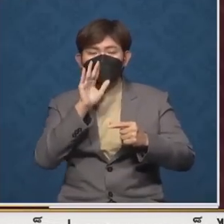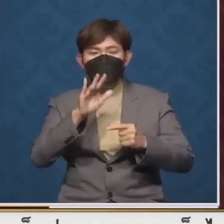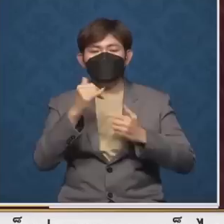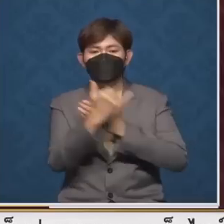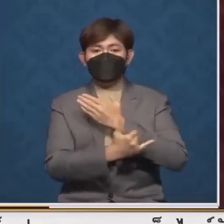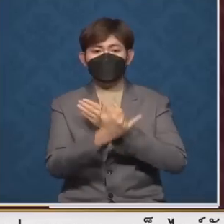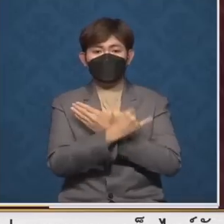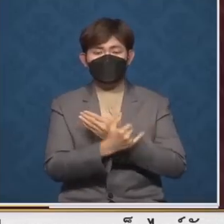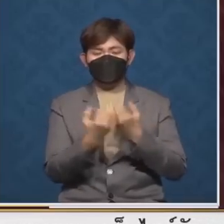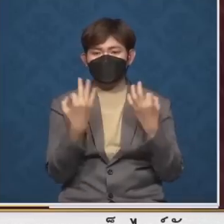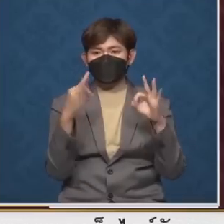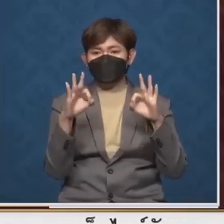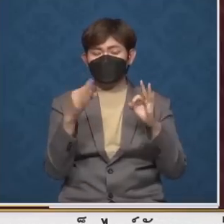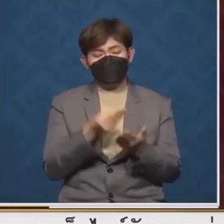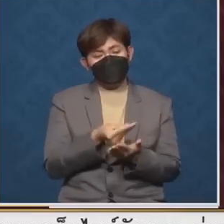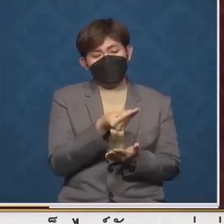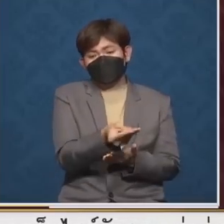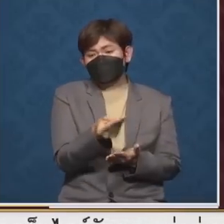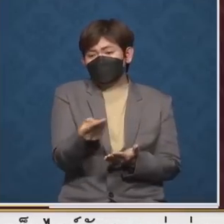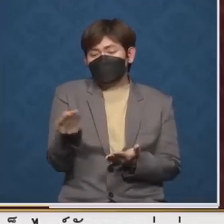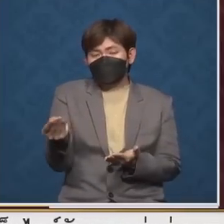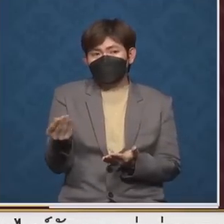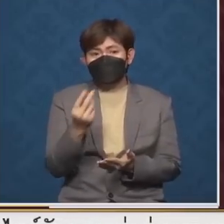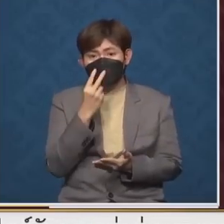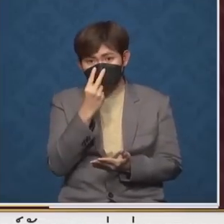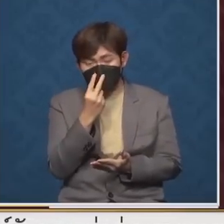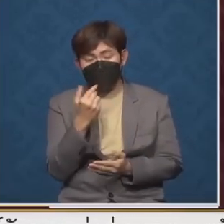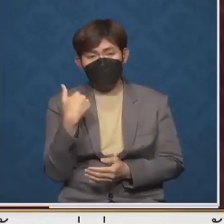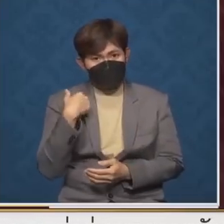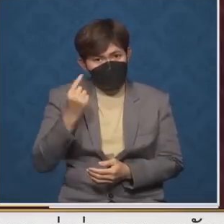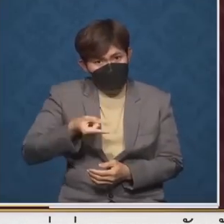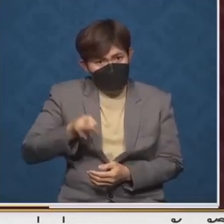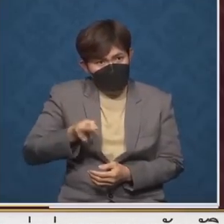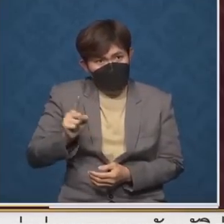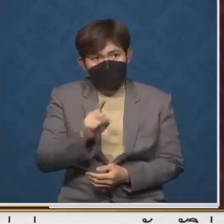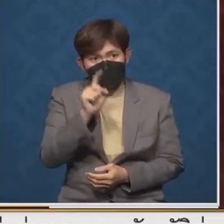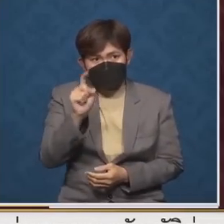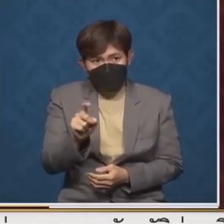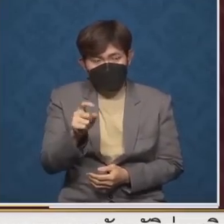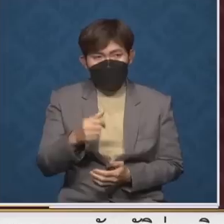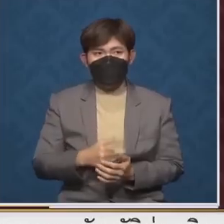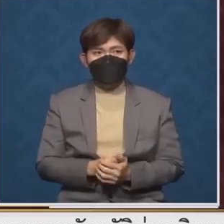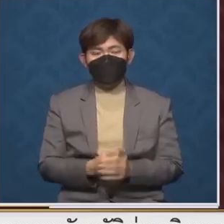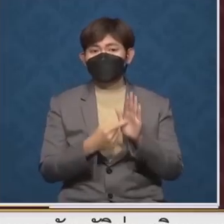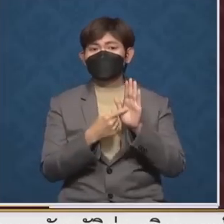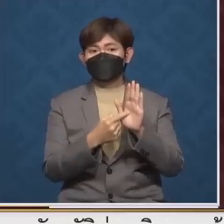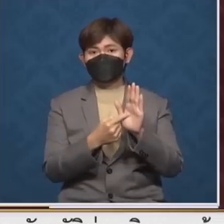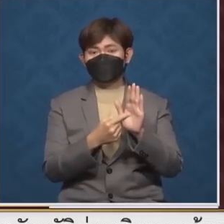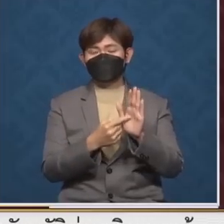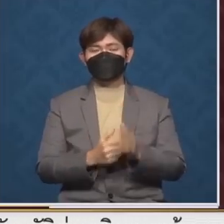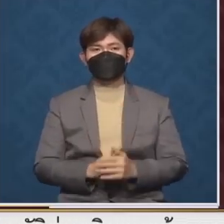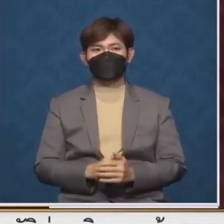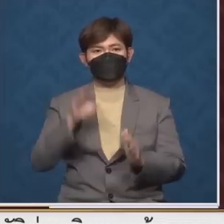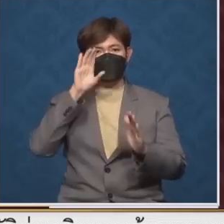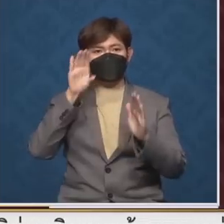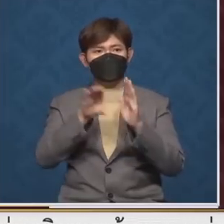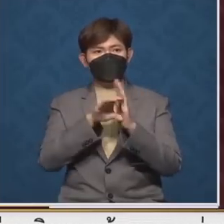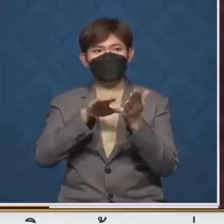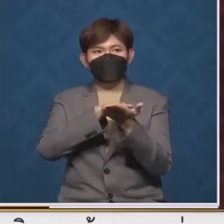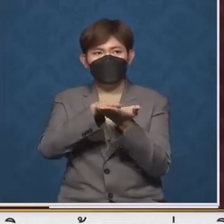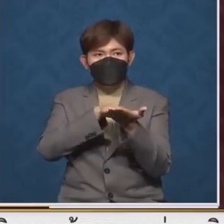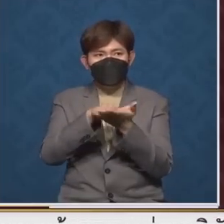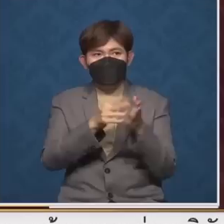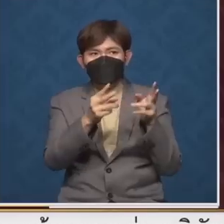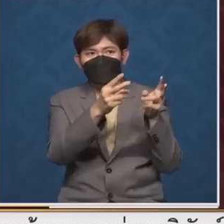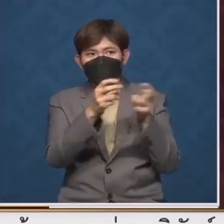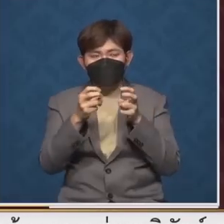ฟรีนะครั ถามวจรงหอเปลา ท่ไปดูสได์แผนต่ไปครับ อัี้ขอวภัยผมเอามาจาก